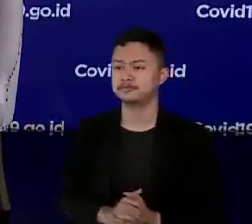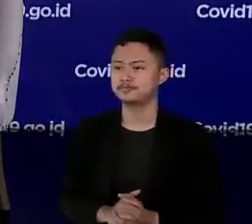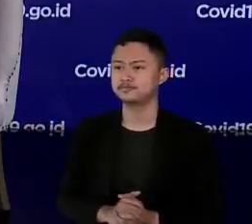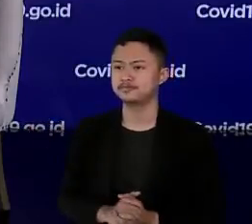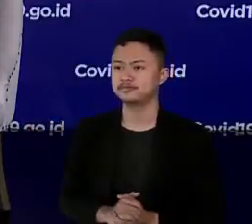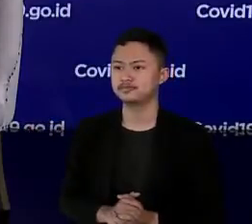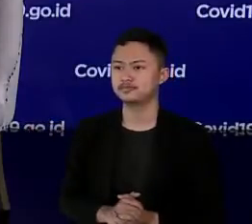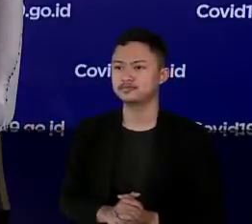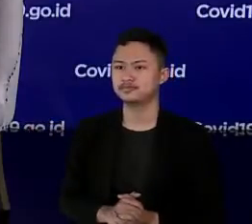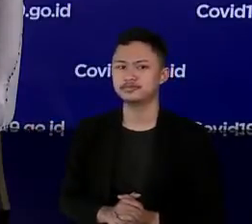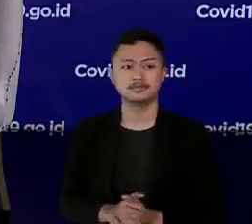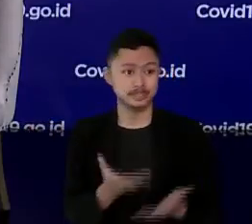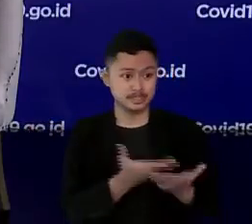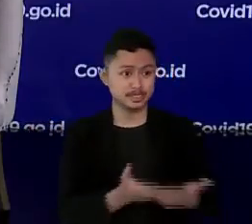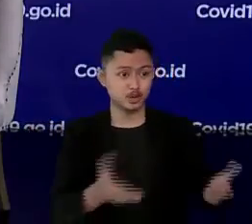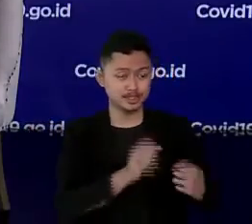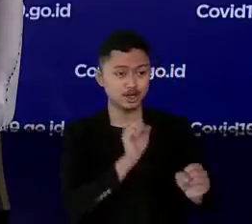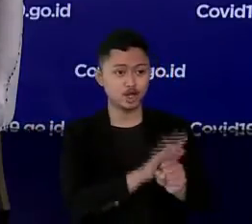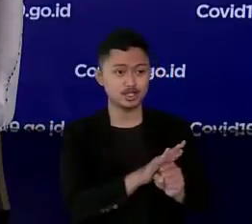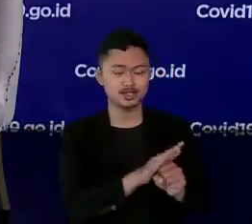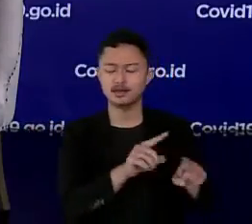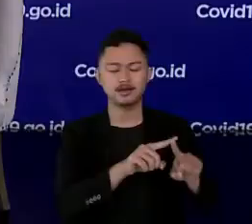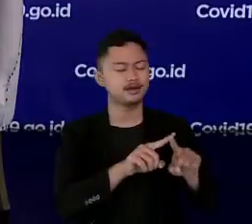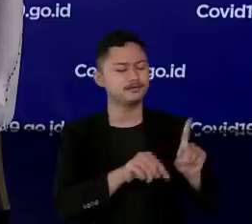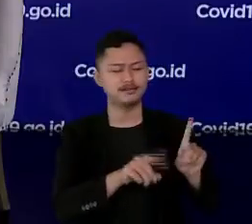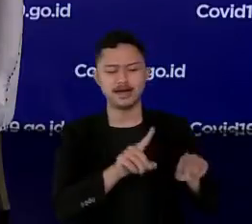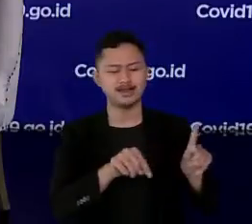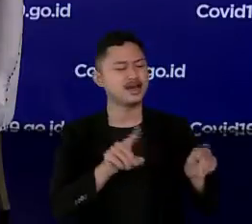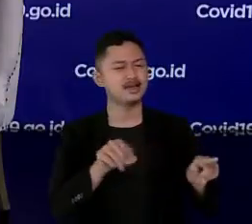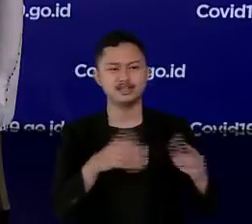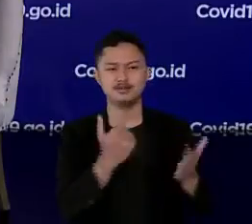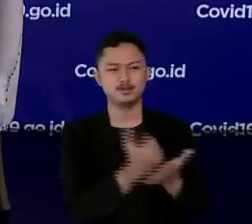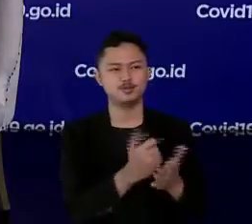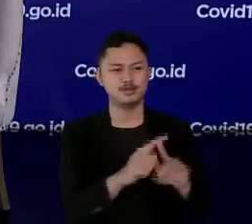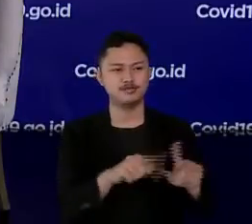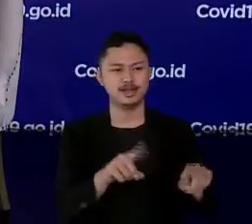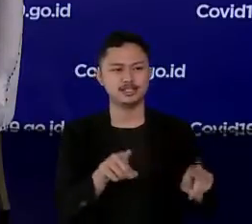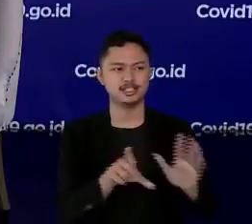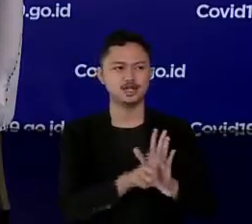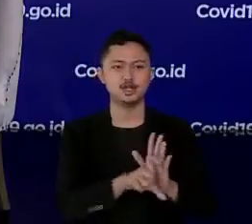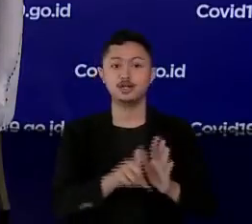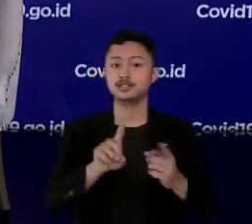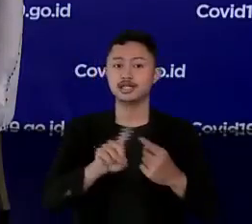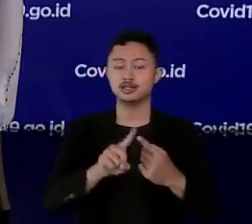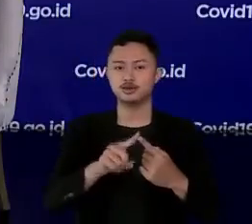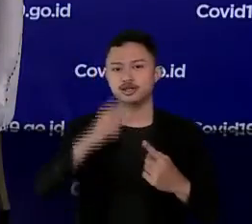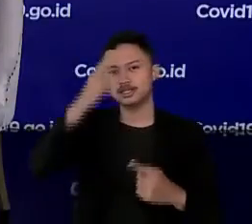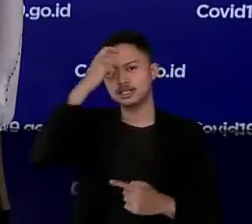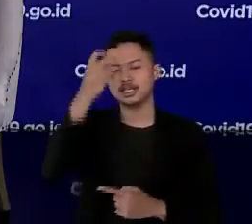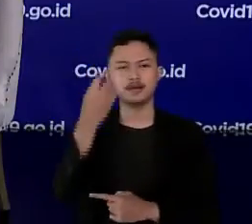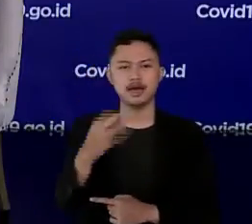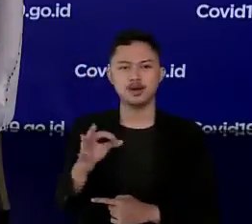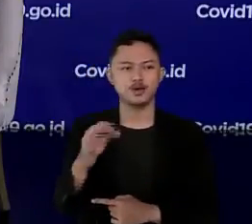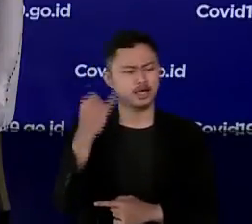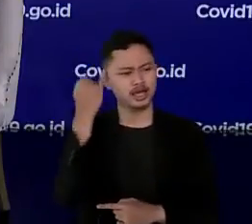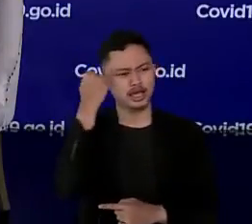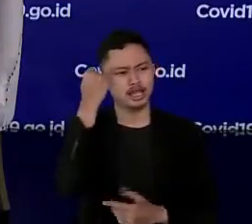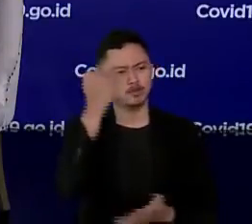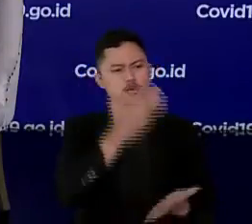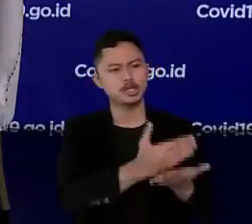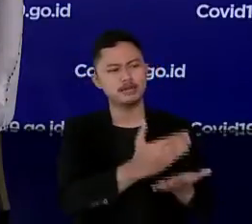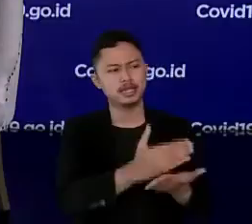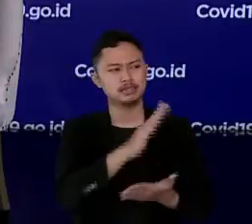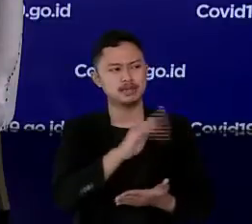ini kondisi calvert ini sangat dinamis ya ya karena pertama penyakitnya baru pengetahuan kita sangat